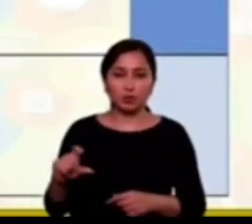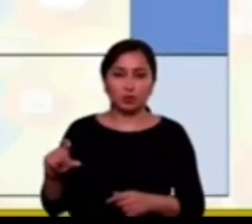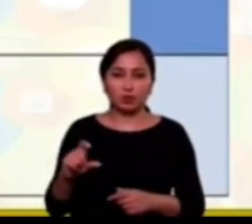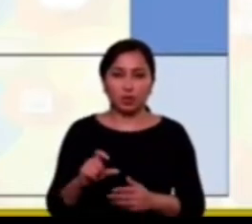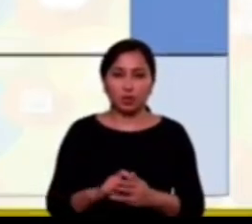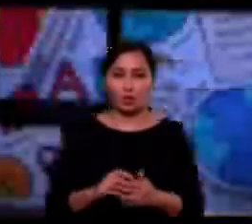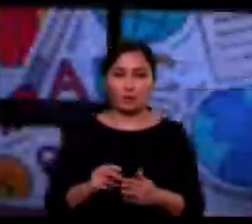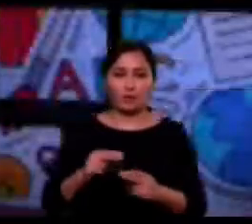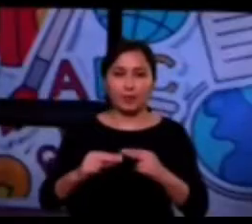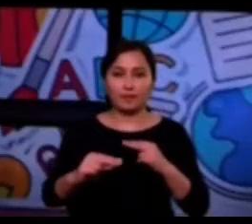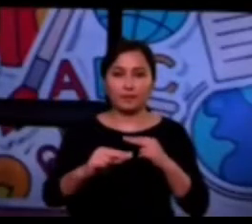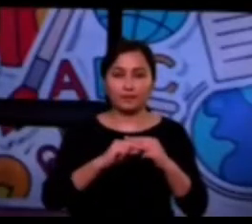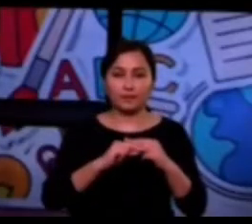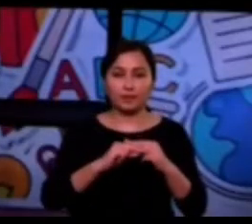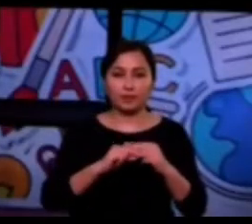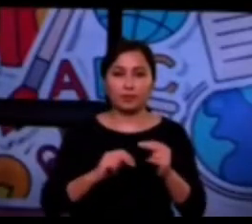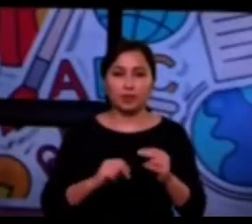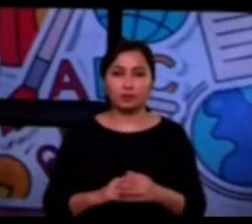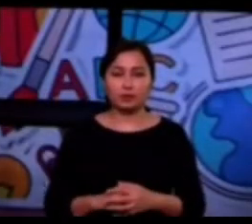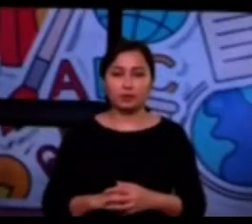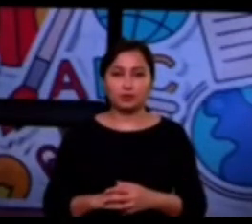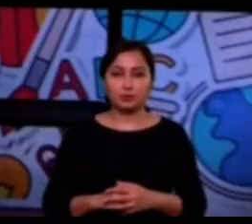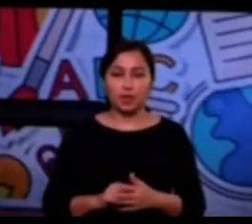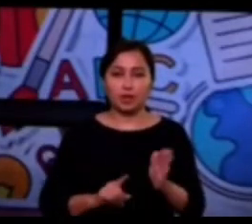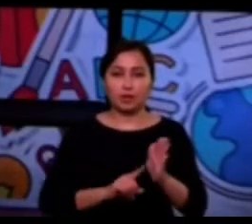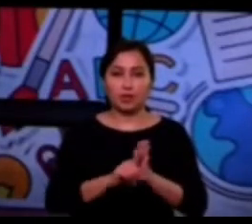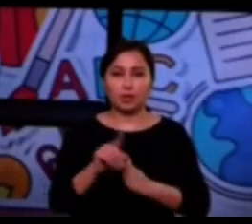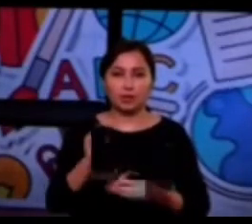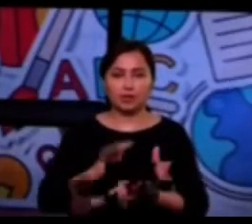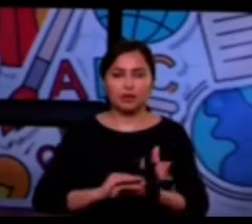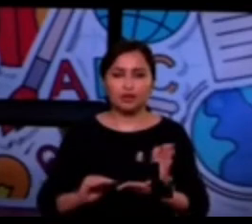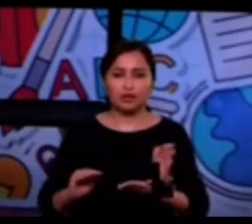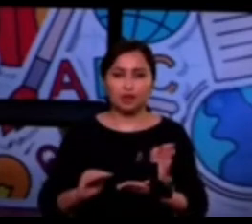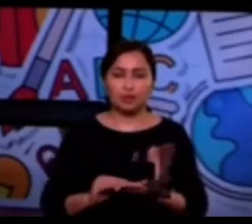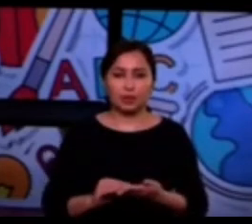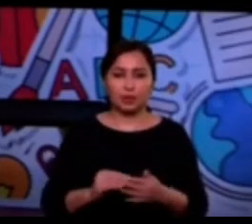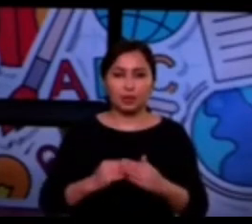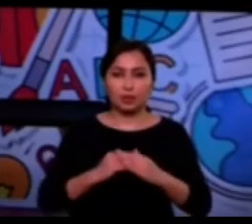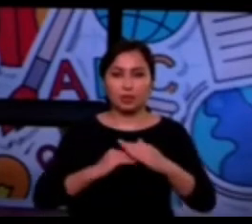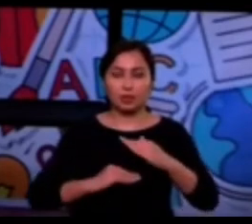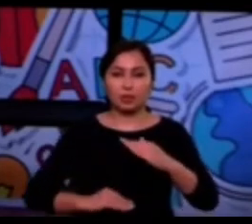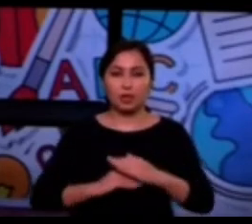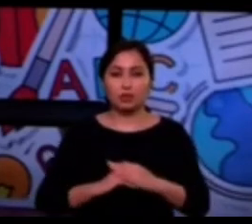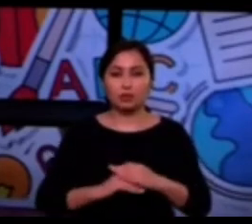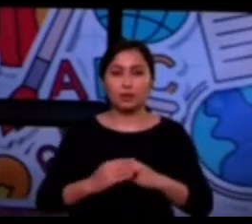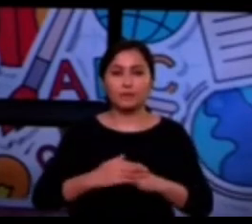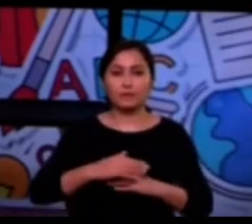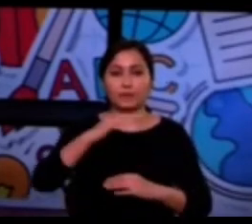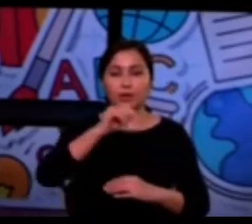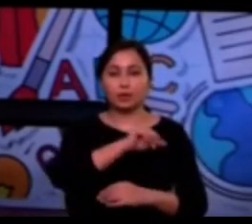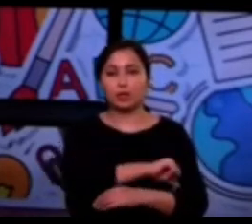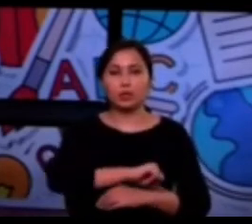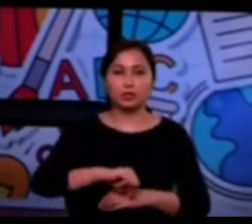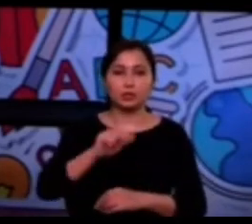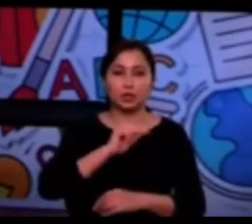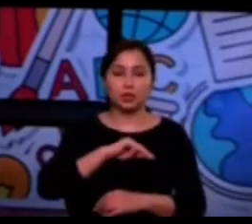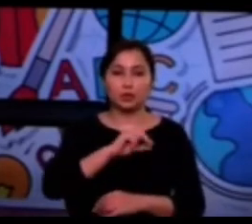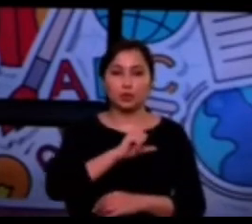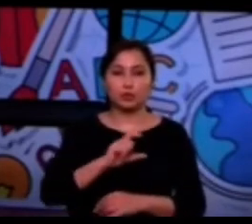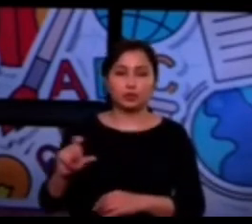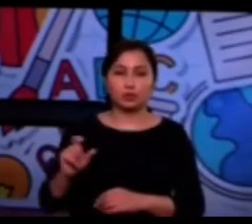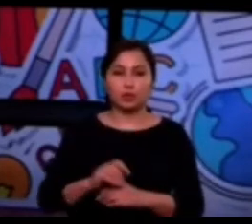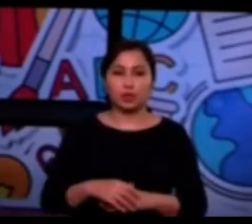строке. Обратите внимание. Начинаем писать чуть ниже верхней линеечки рабочей